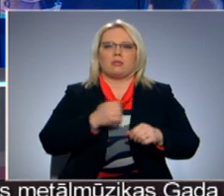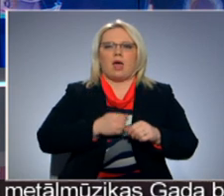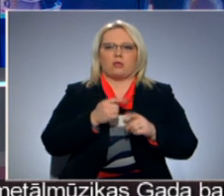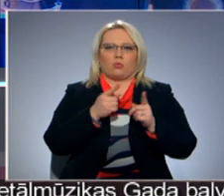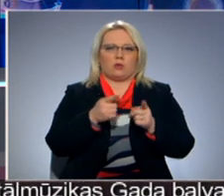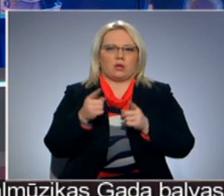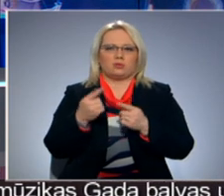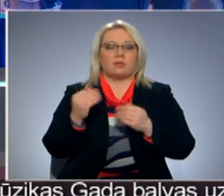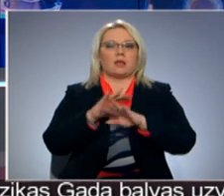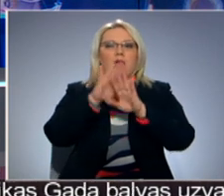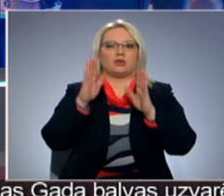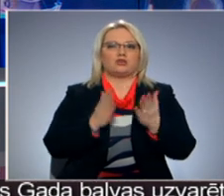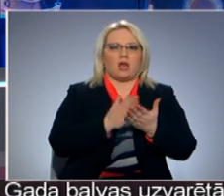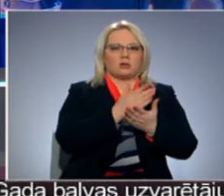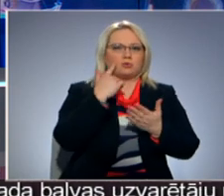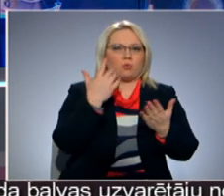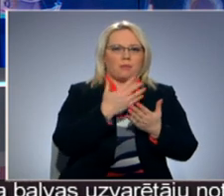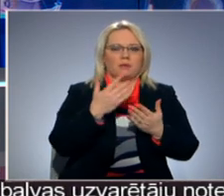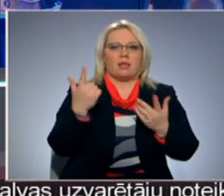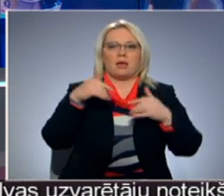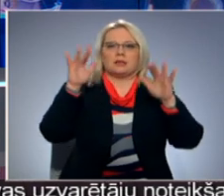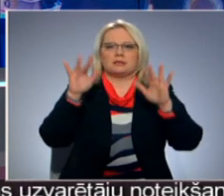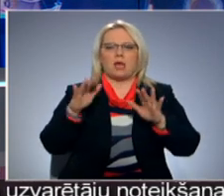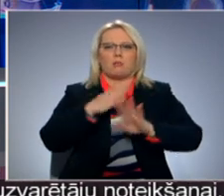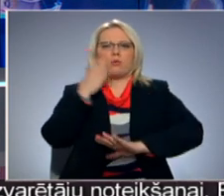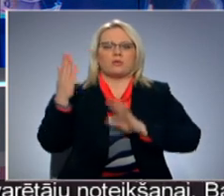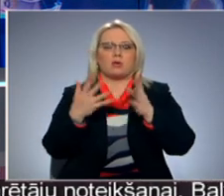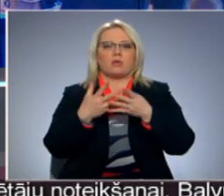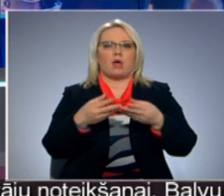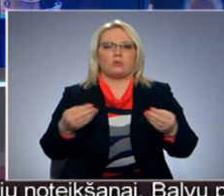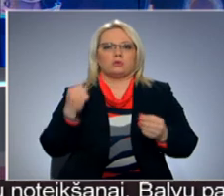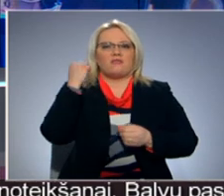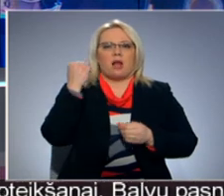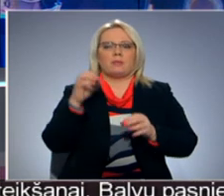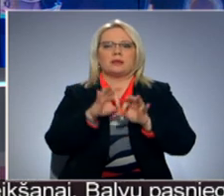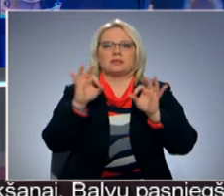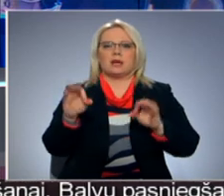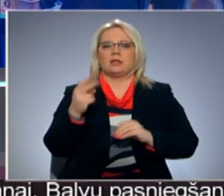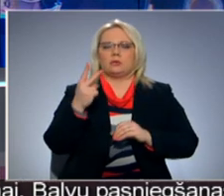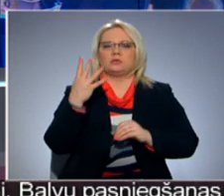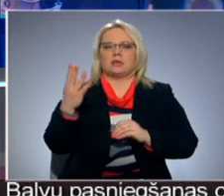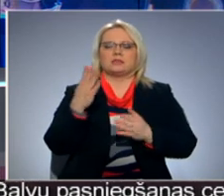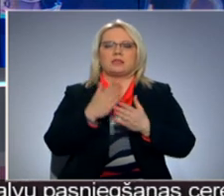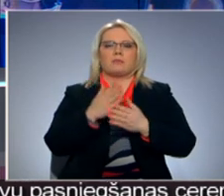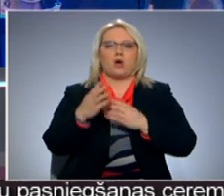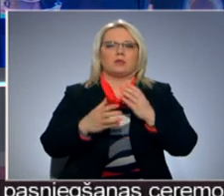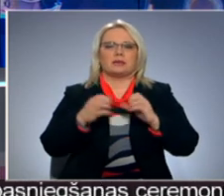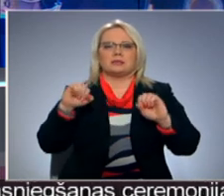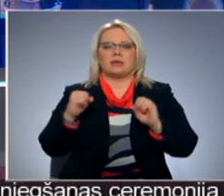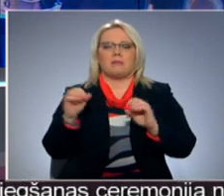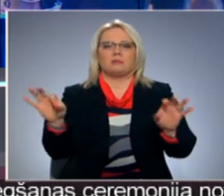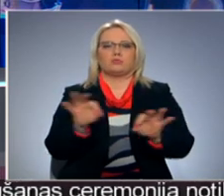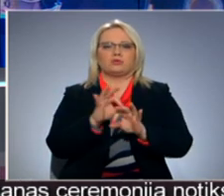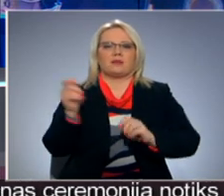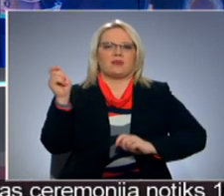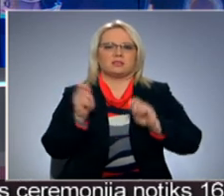bet tagad mazliet gaišākai toņkārtai laikā kad ārā snieg puteņo un arī atkūst valmierā ir sācies 24 starptautiskais ziemas